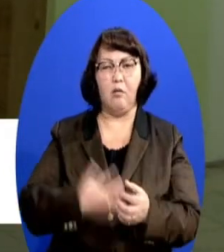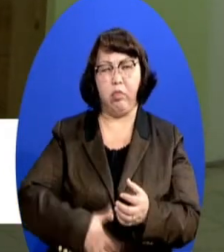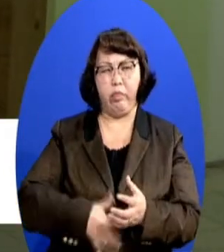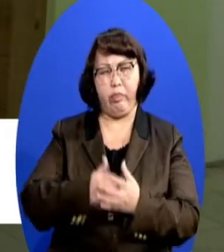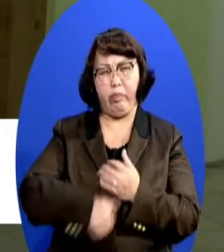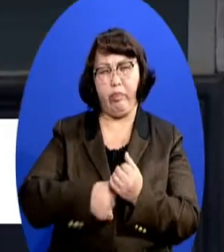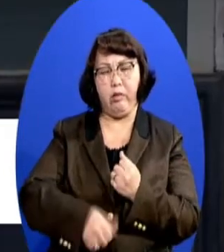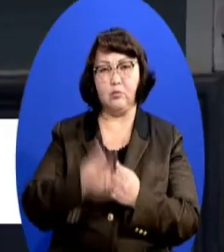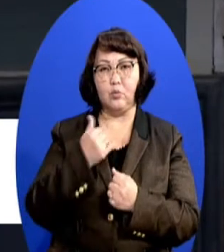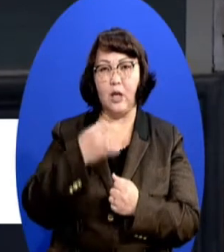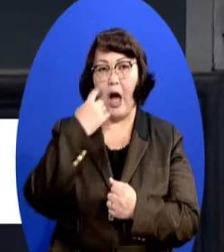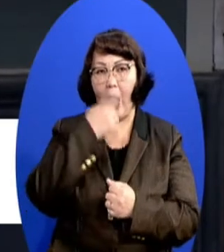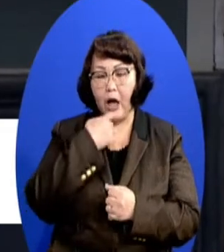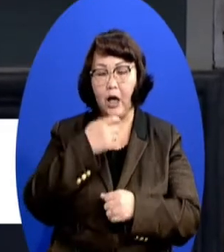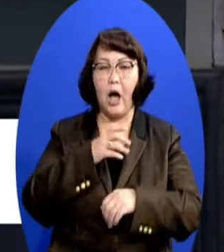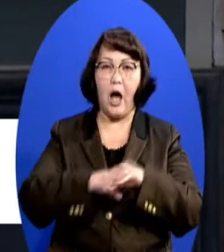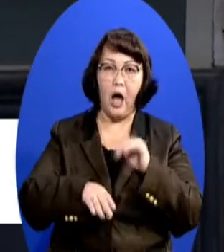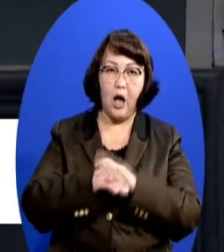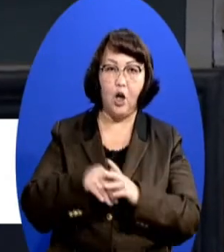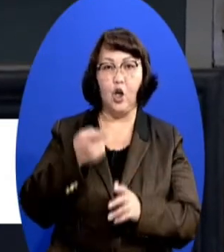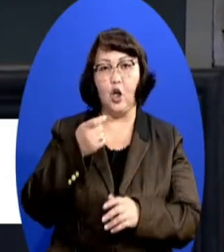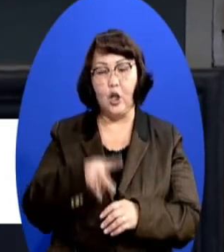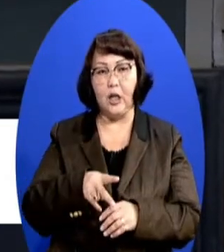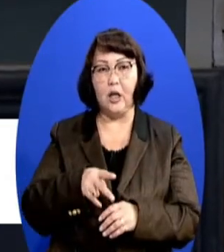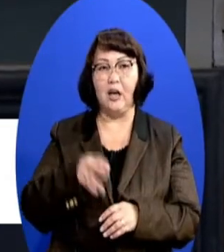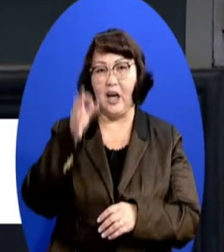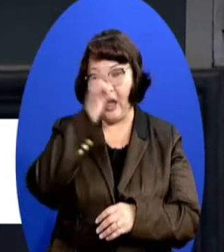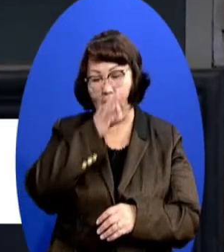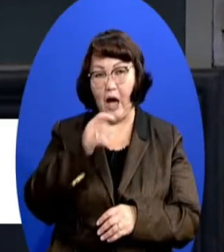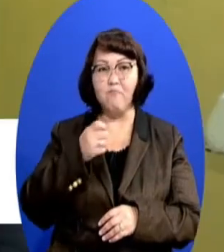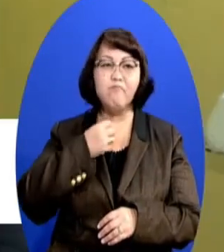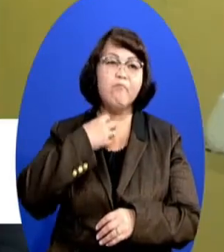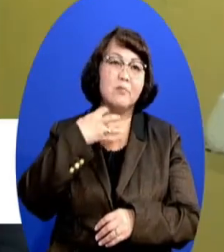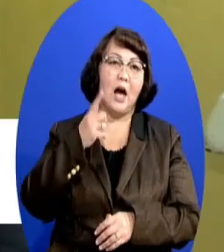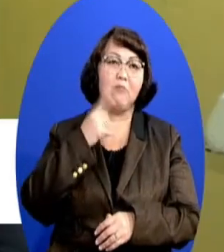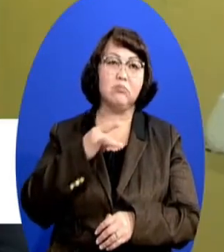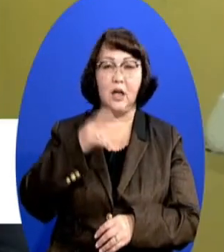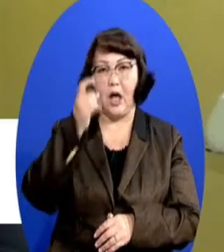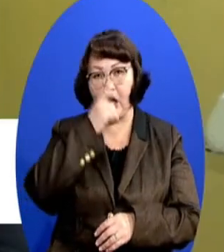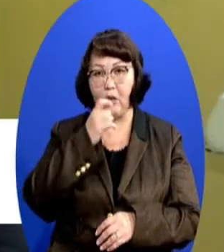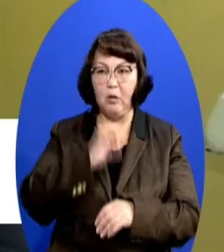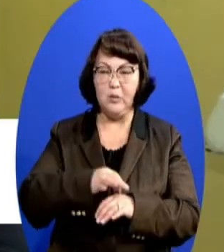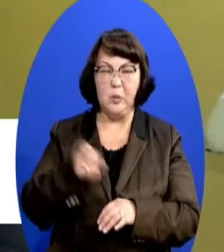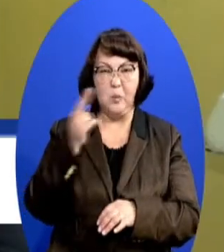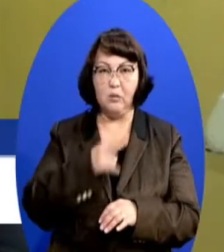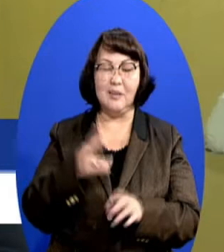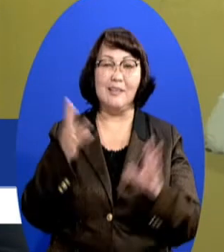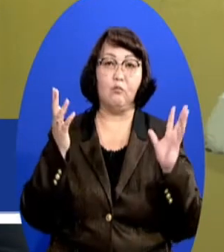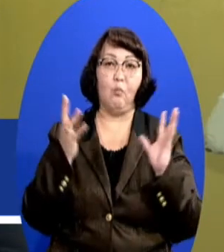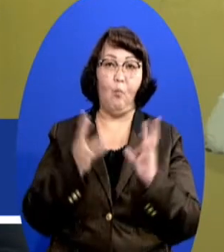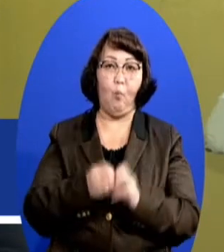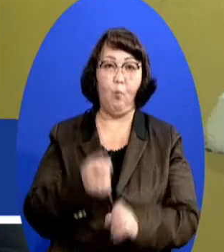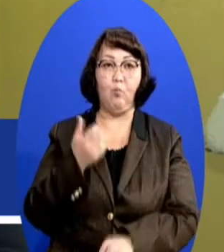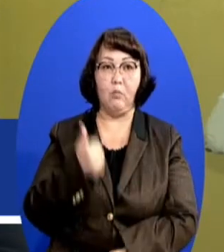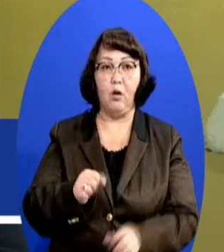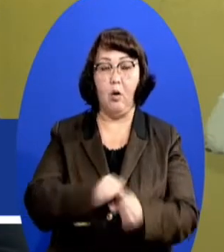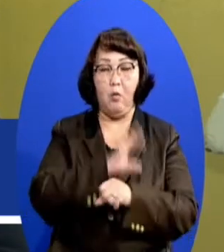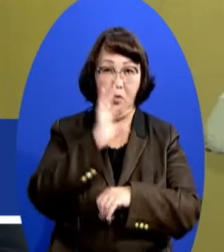гар хөл амны өвчин, гахаан хавдар, томоотус төвчний гаралт буурсан байна. Коронавирусын халдварын үүдэх одоо өрсөн сэргийлэх арга